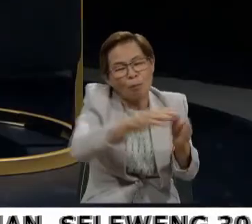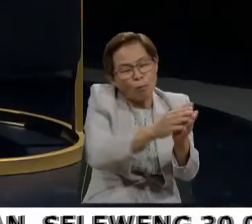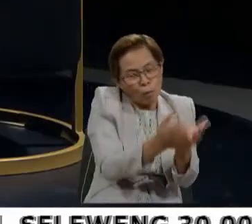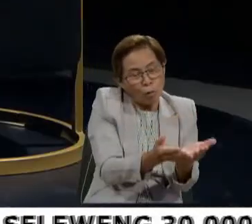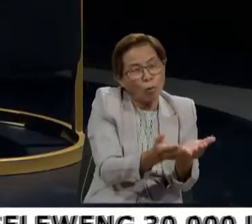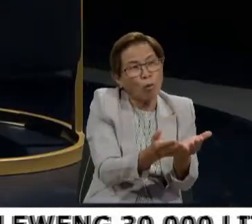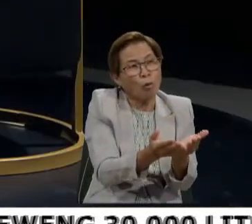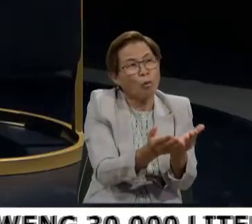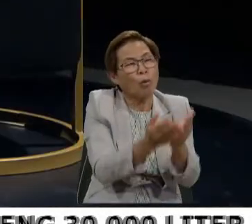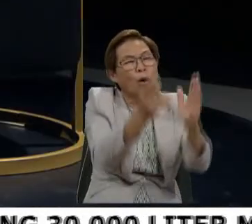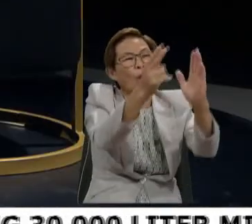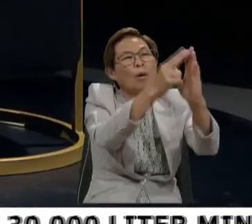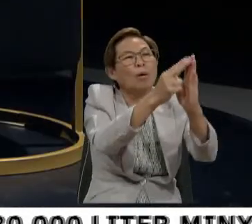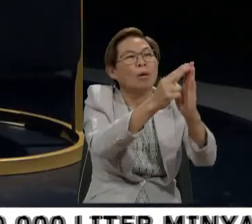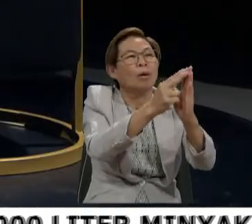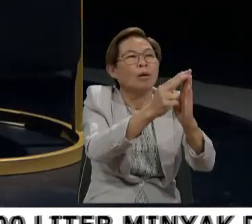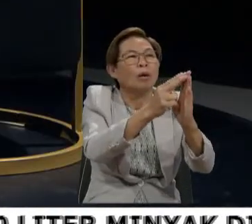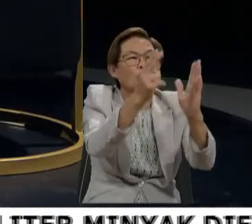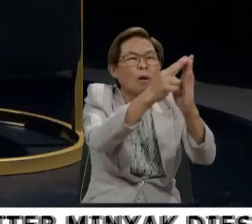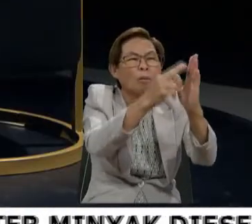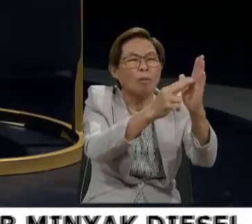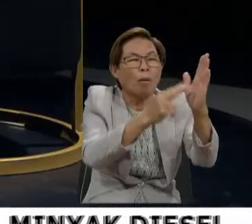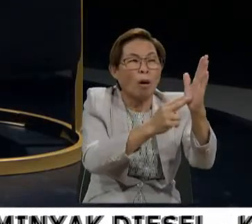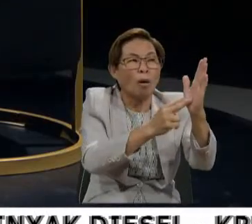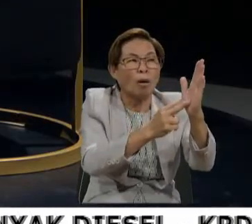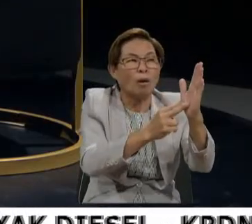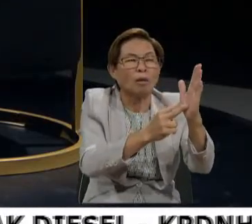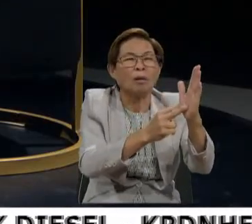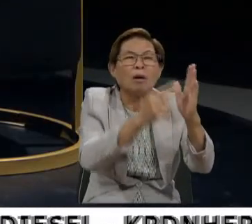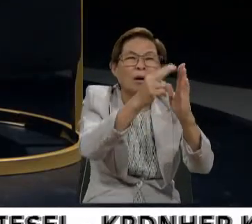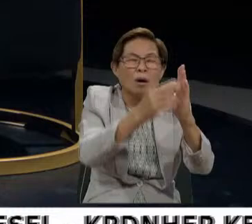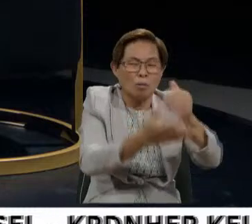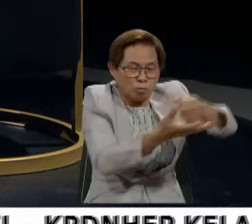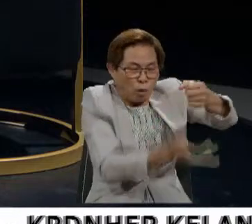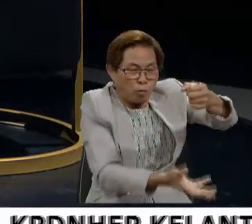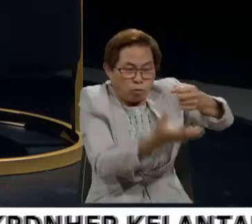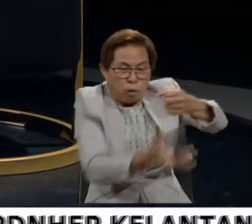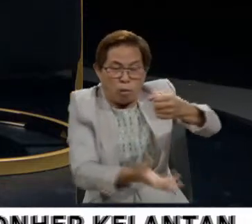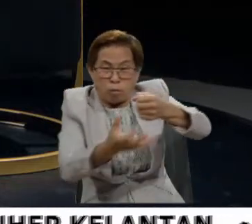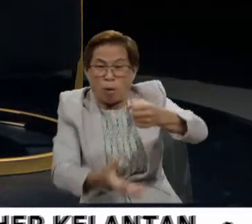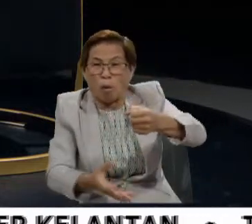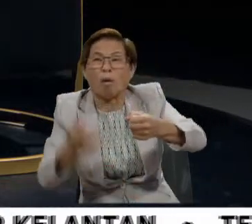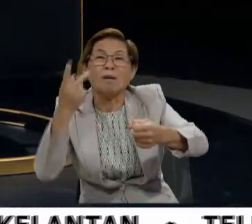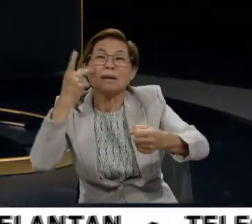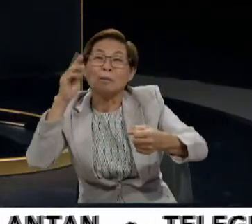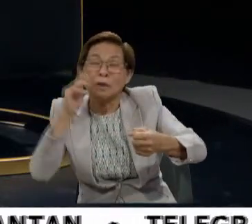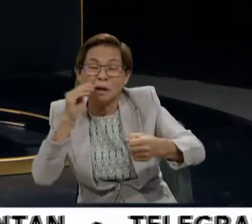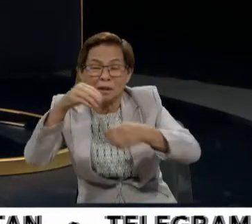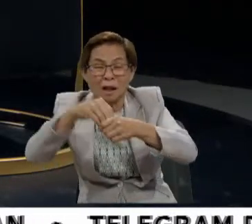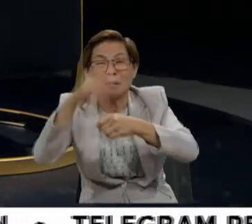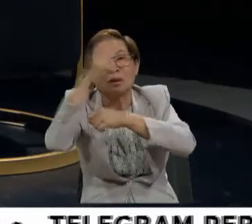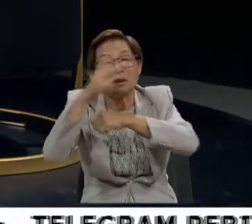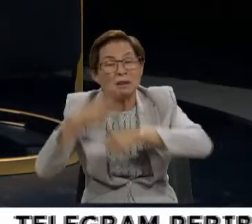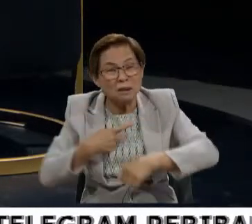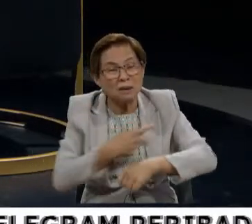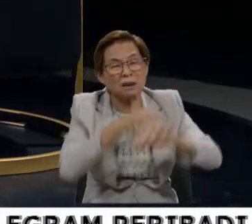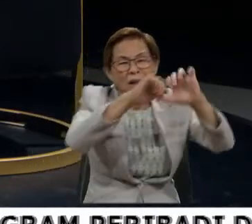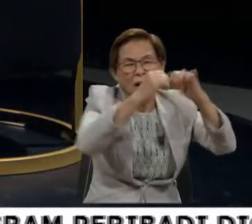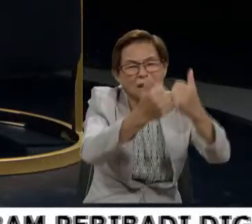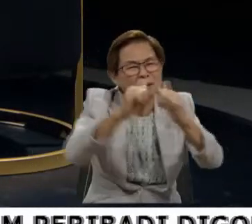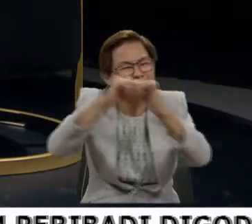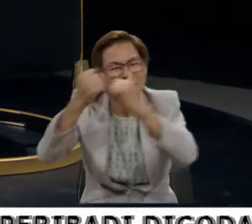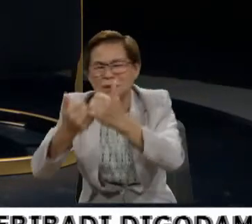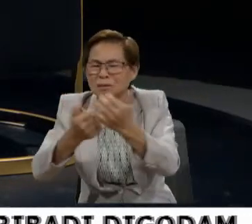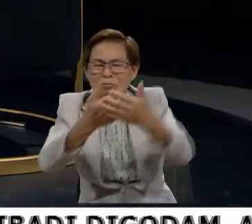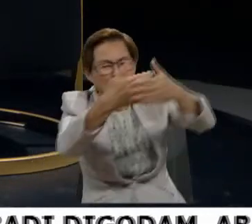peruntukan-peruntukan setiap kementerian kewangan eh setiap kementerian-kementerian kementerian dalam kerajaan kita agensi-agensi semua